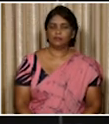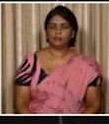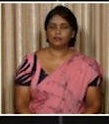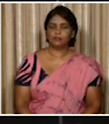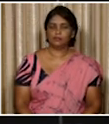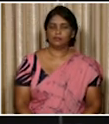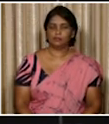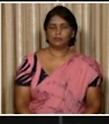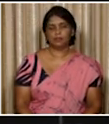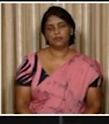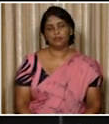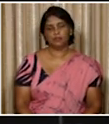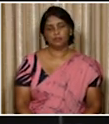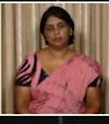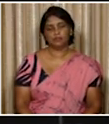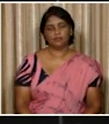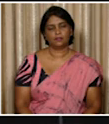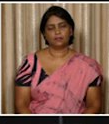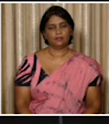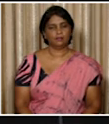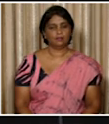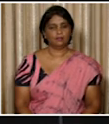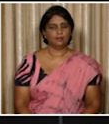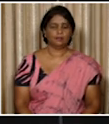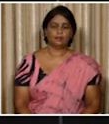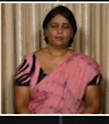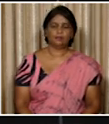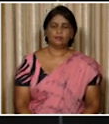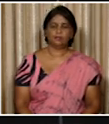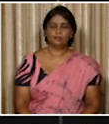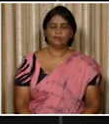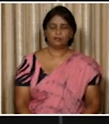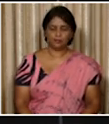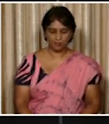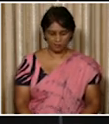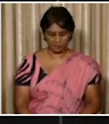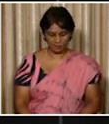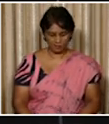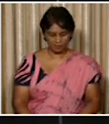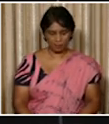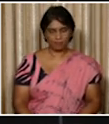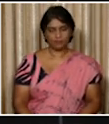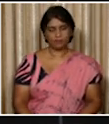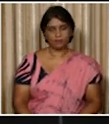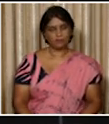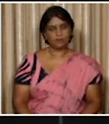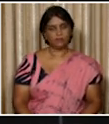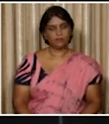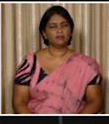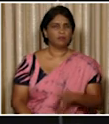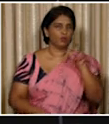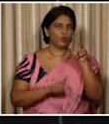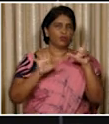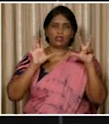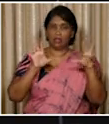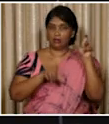திலகநாதன் கிந்துஜன், ராசரட்னம் விநாயகமூர்த்தி, சுப்பிரமணியம் தவபாலசிங்கம் இந்த 8 பேரும்